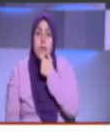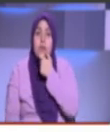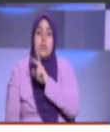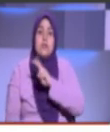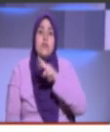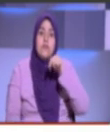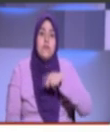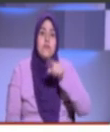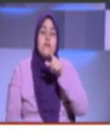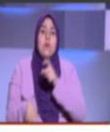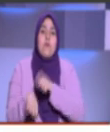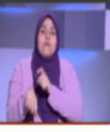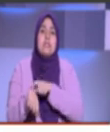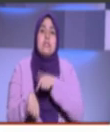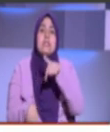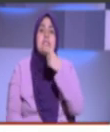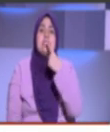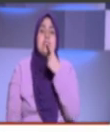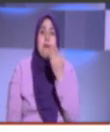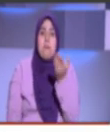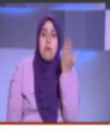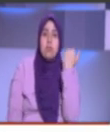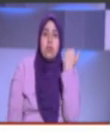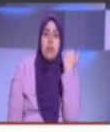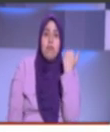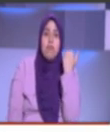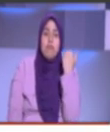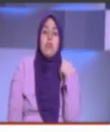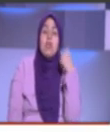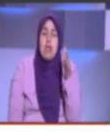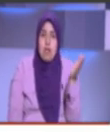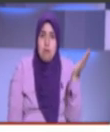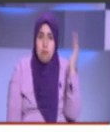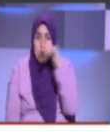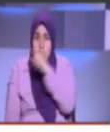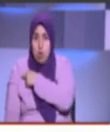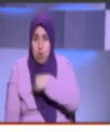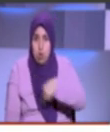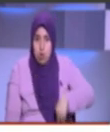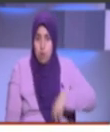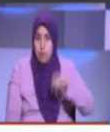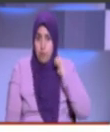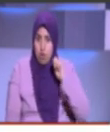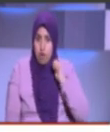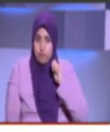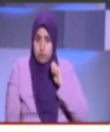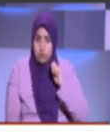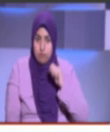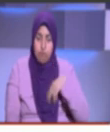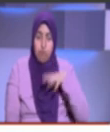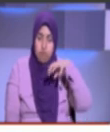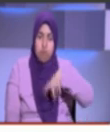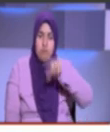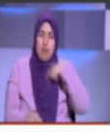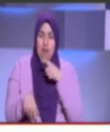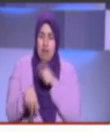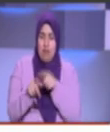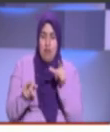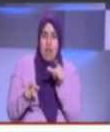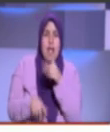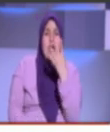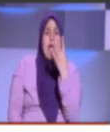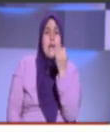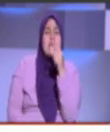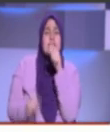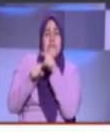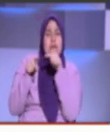فترة ال6 سنوات الماضية. يعني عندما جاءت حكومة المحافظين هي قللت حوالي 40%